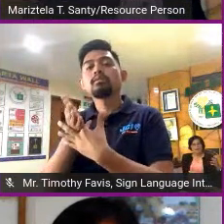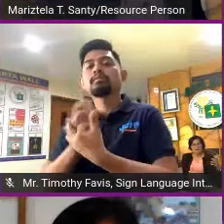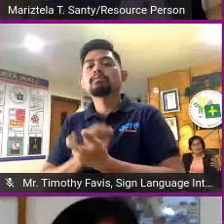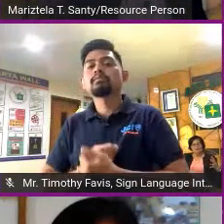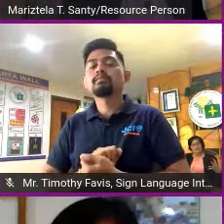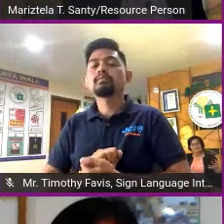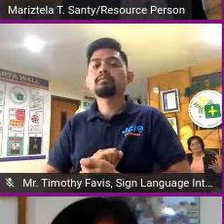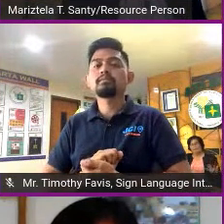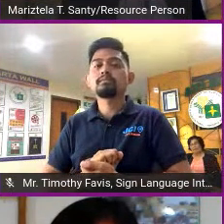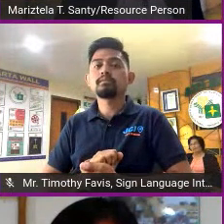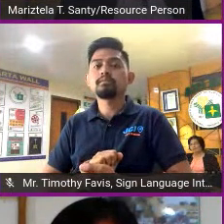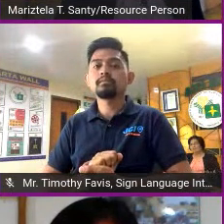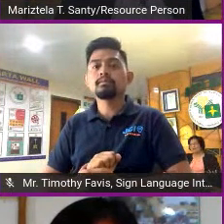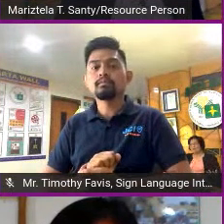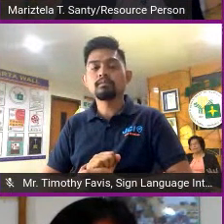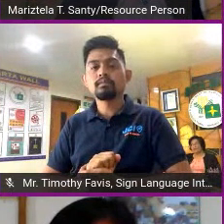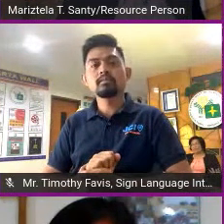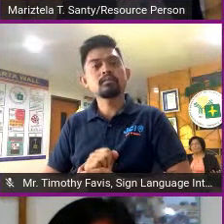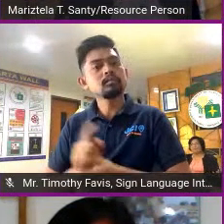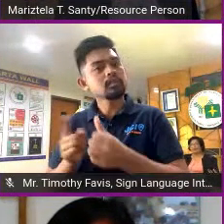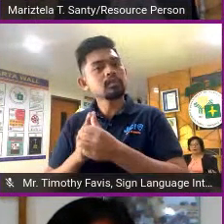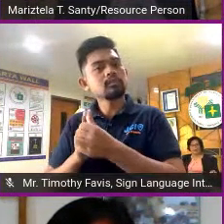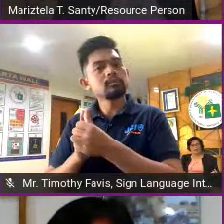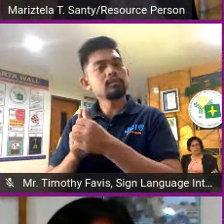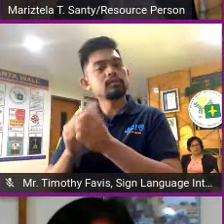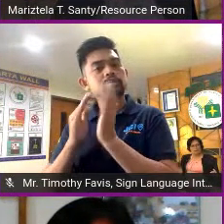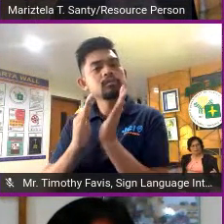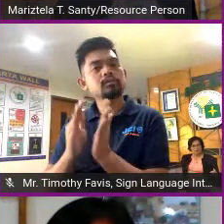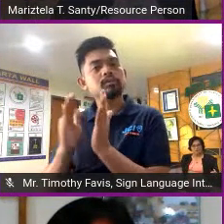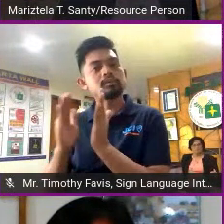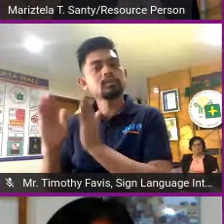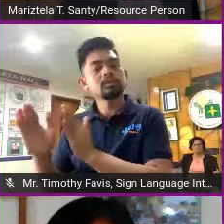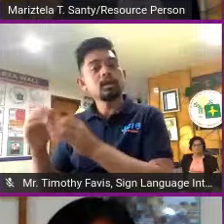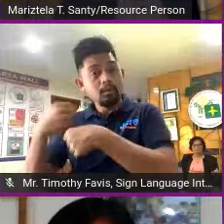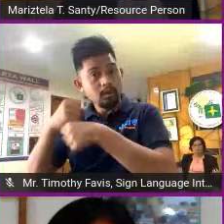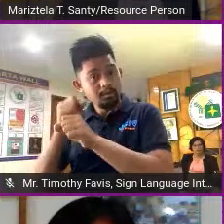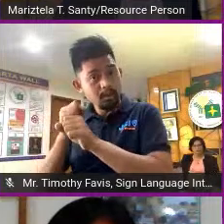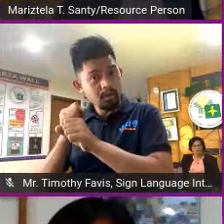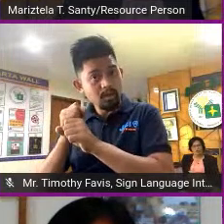the, kasi ang primerong step ay dapat mag-organize kayo ng